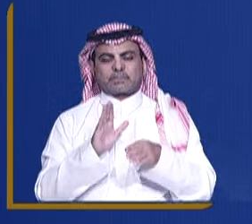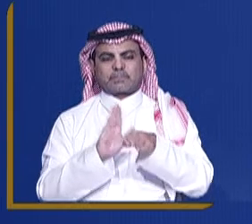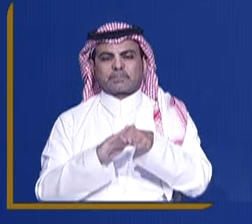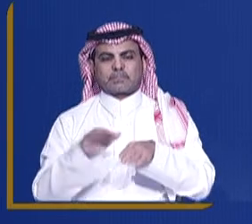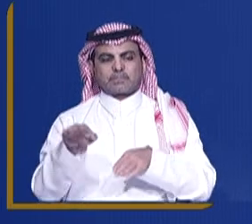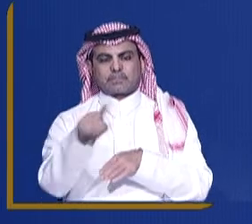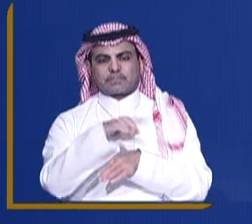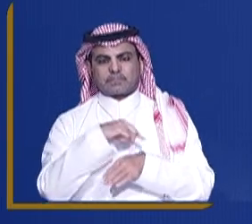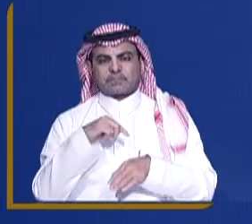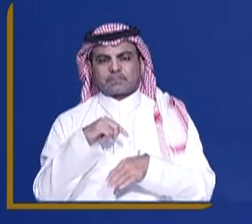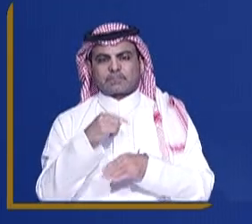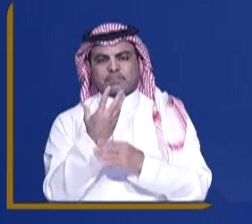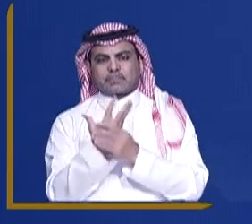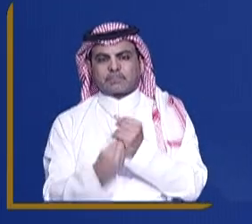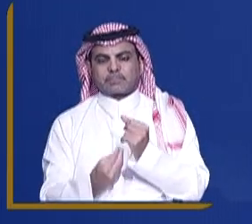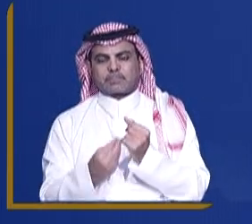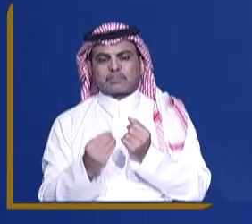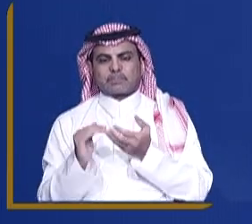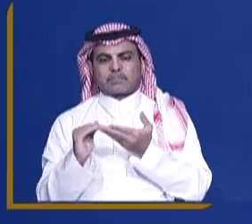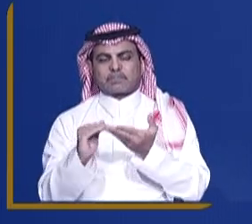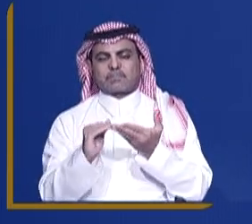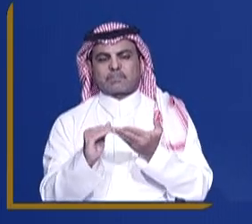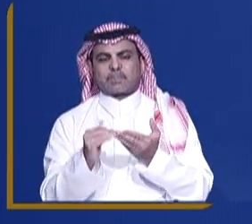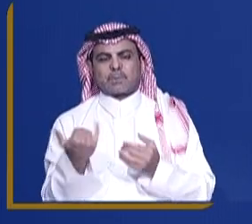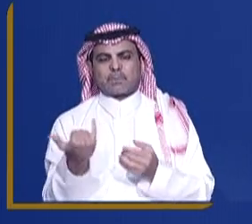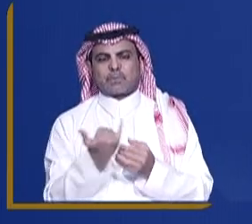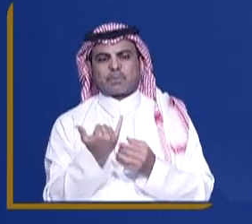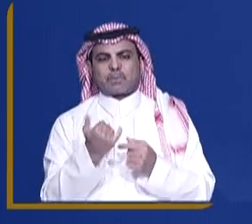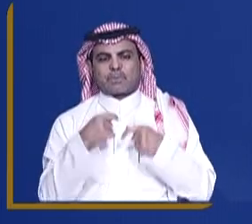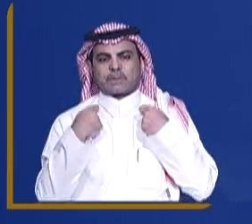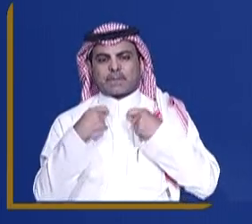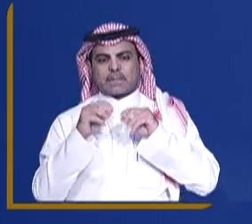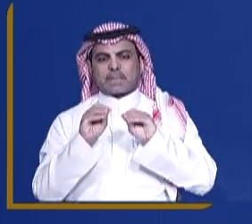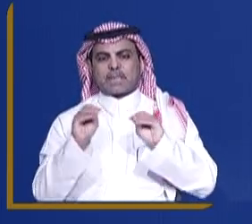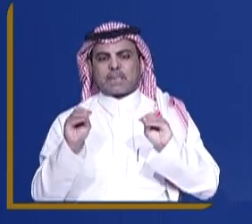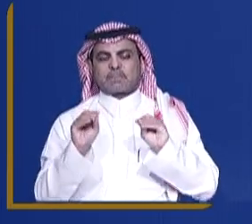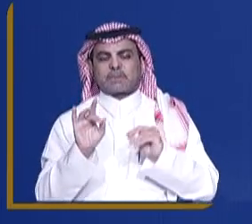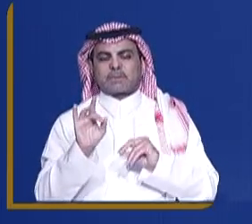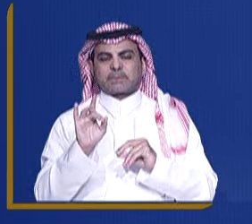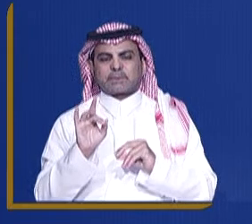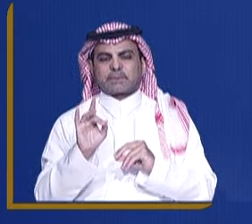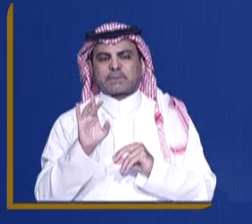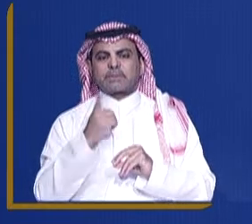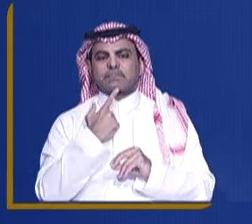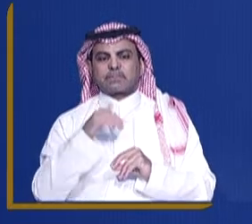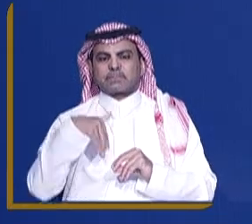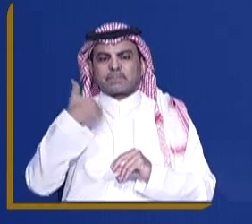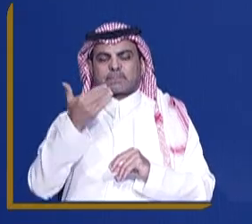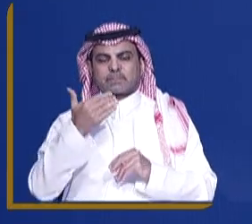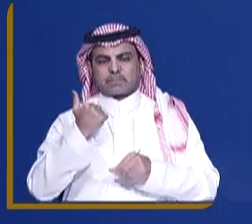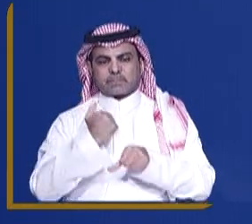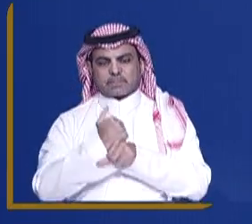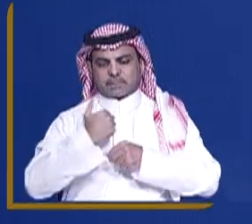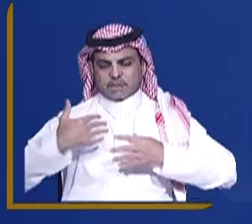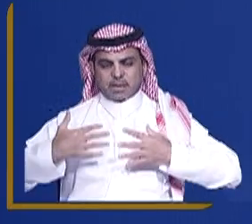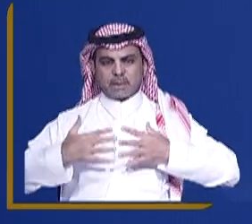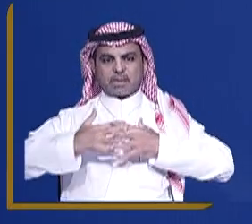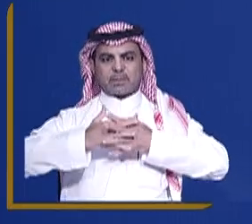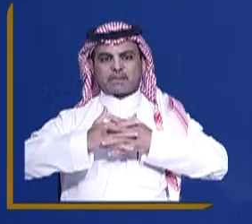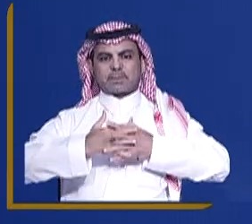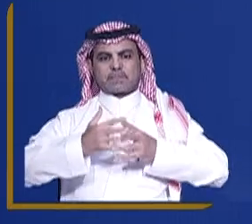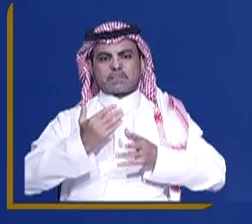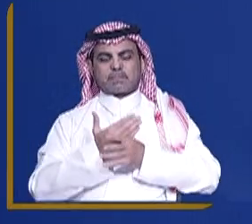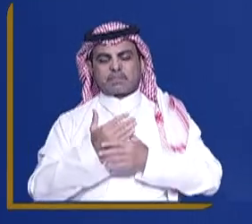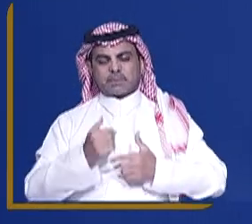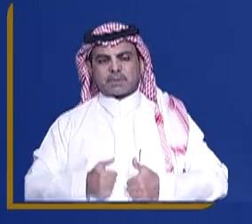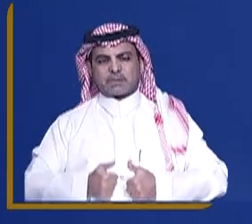أبنائي وأبناؤكم هم أبناء وزارة التعليم، وأتمنى أن يكون لكم دور فاعل في